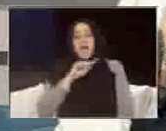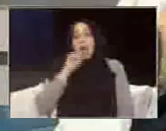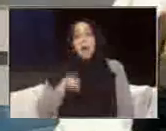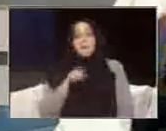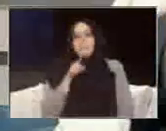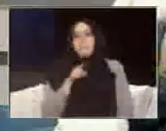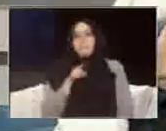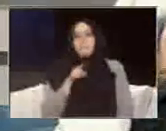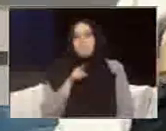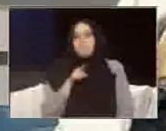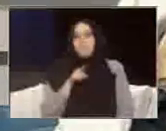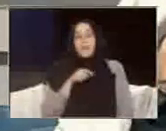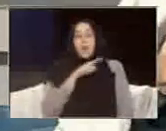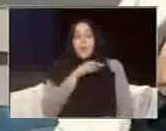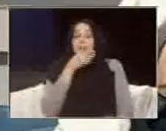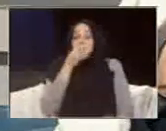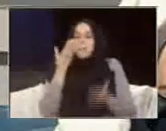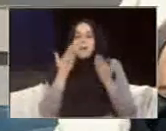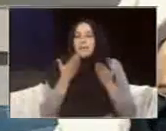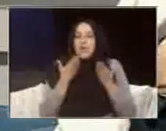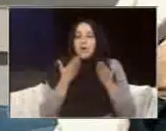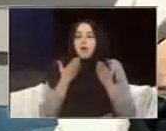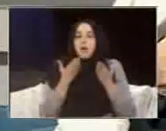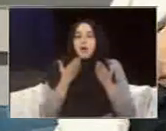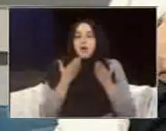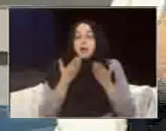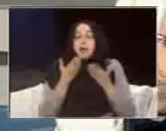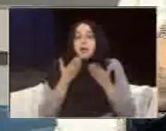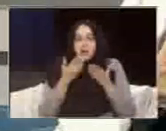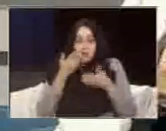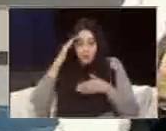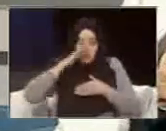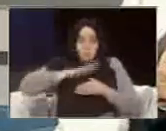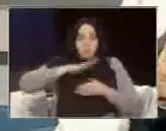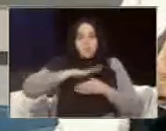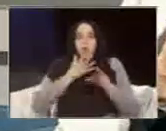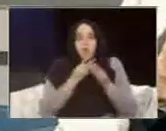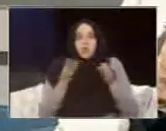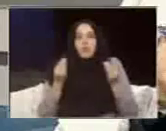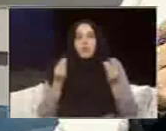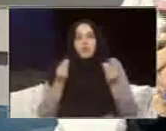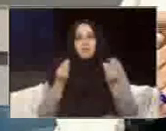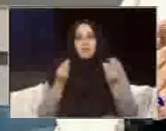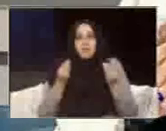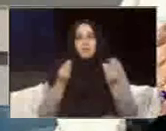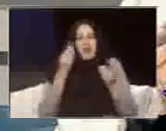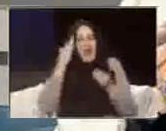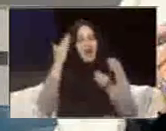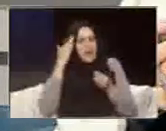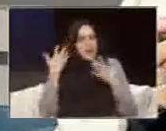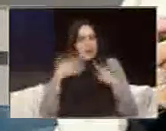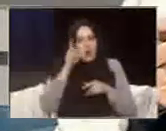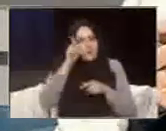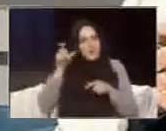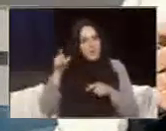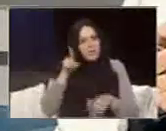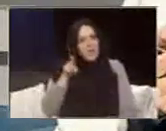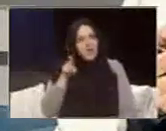الشيء. ونتكلم الآن وفي جعبة الكثير من الحالات نتاع هذا النوع من